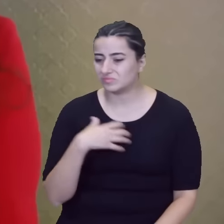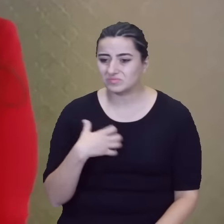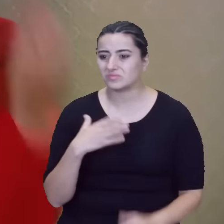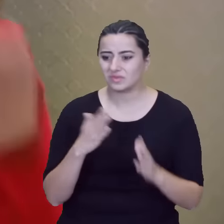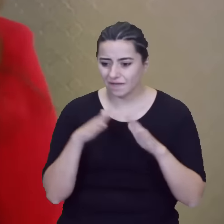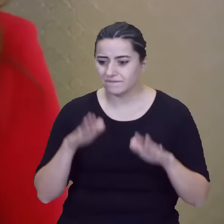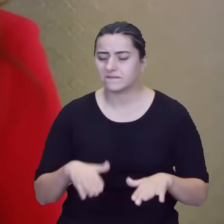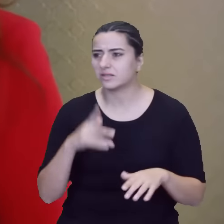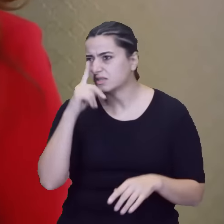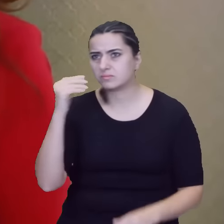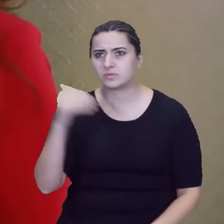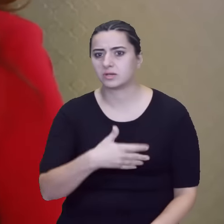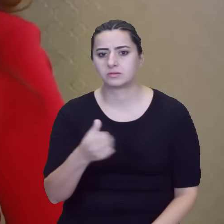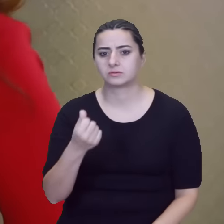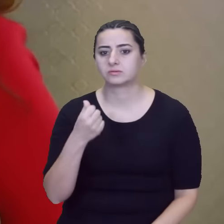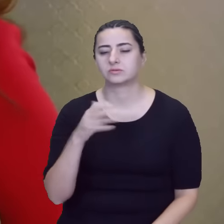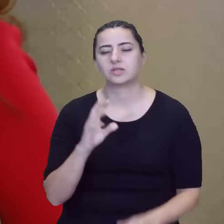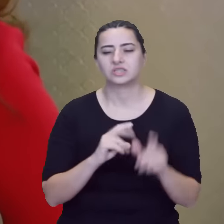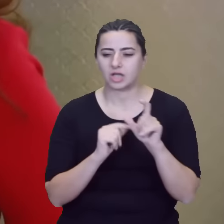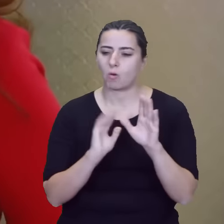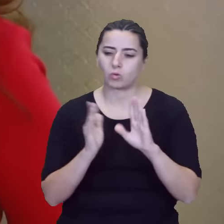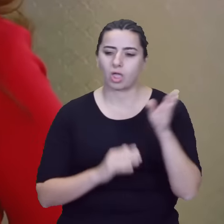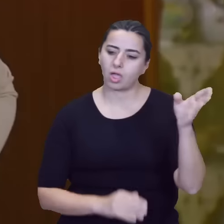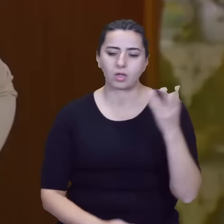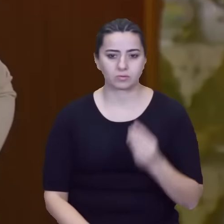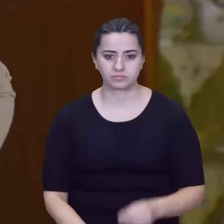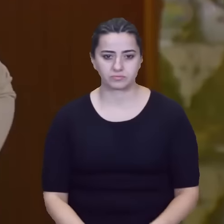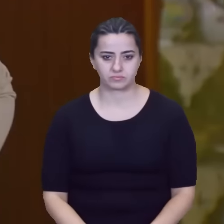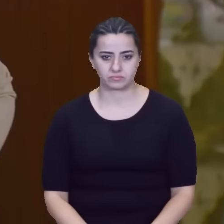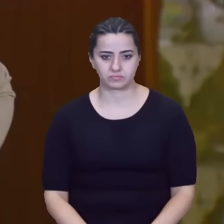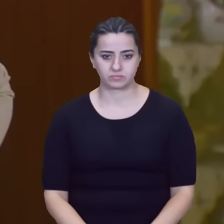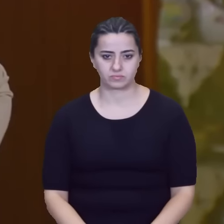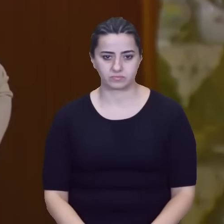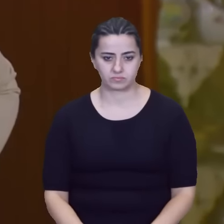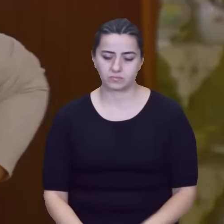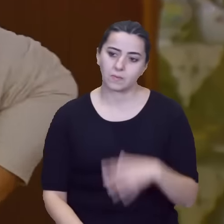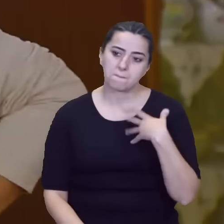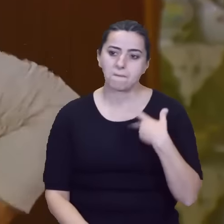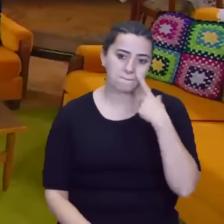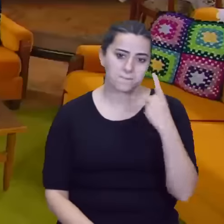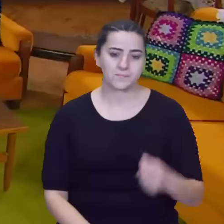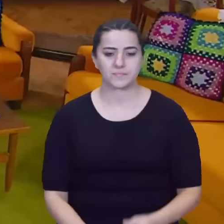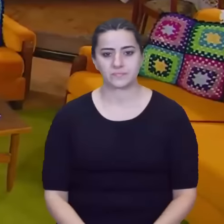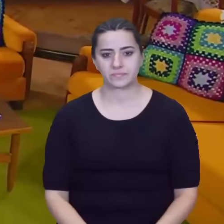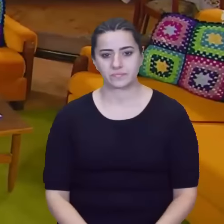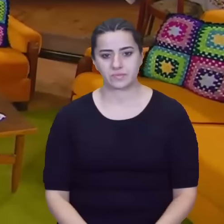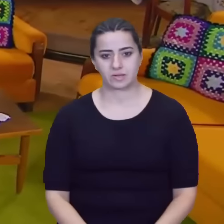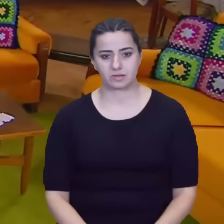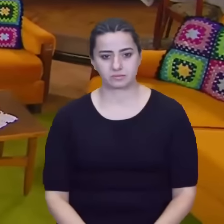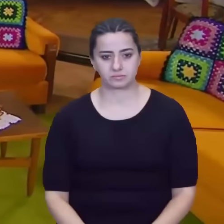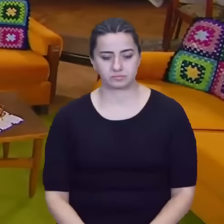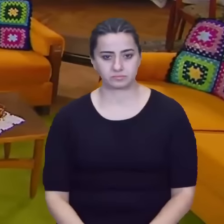Anneciğim evdeyiz biz. Kim gelecek de kuşu kaçır... Çağatay odasına götürmüştür bunu. Öyle mi oldu? Dur ben bakayım. Koridordan odaya